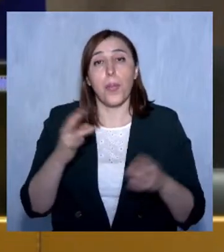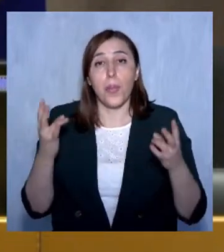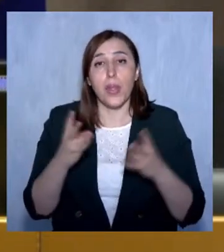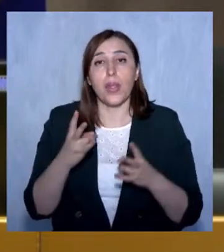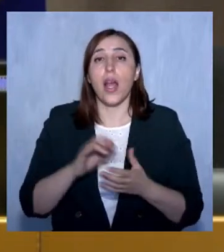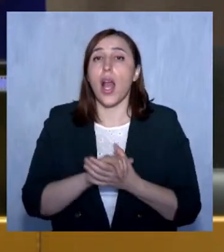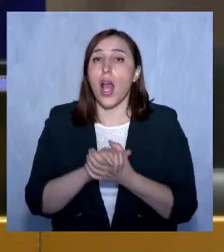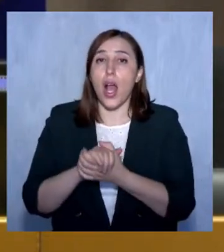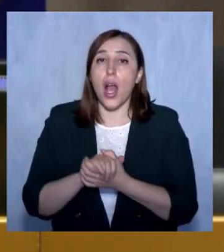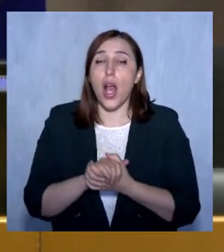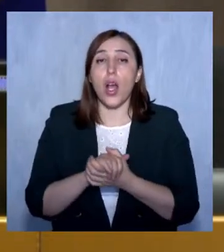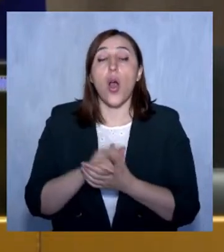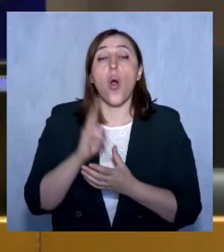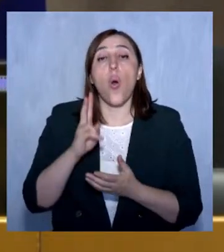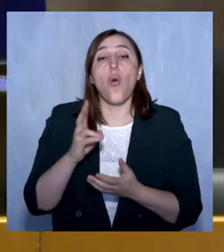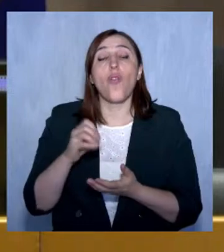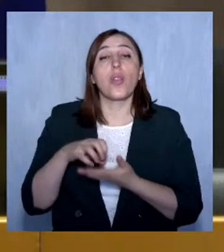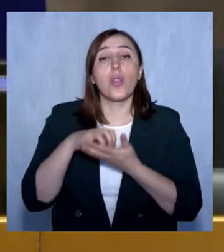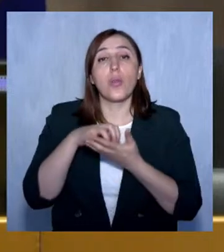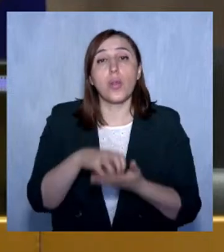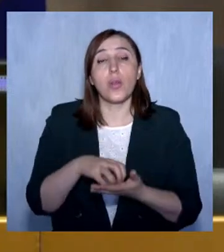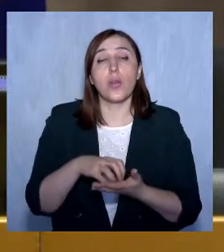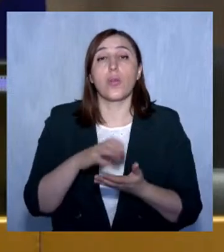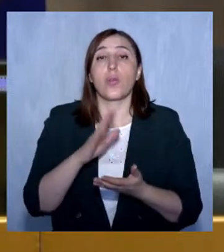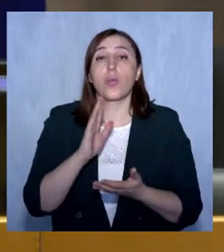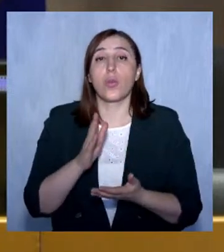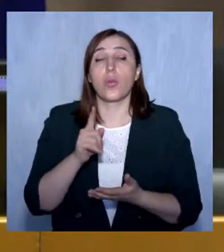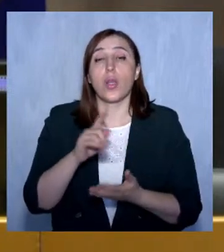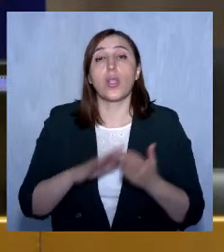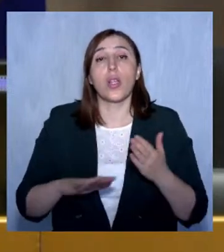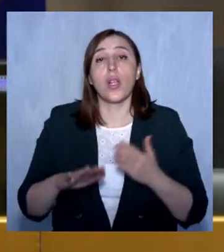մասնավոր հատվածից ովներ դրում կանի տարածաշրջանում, որտեղ